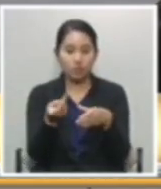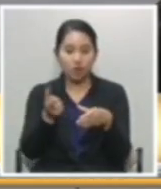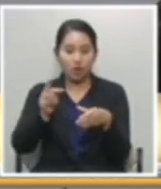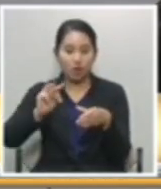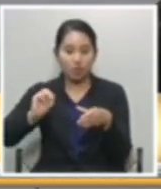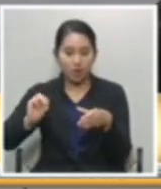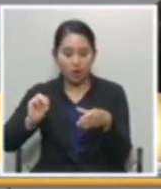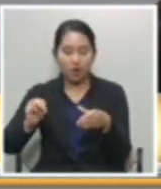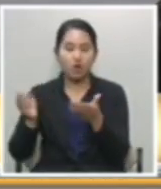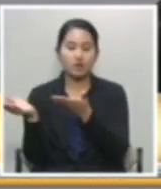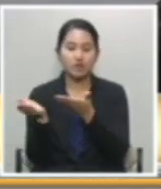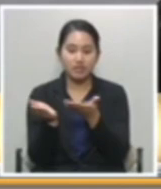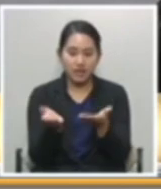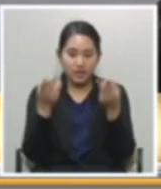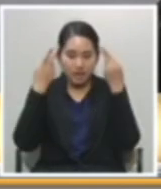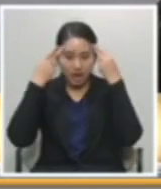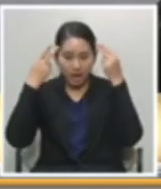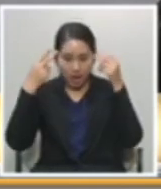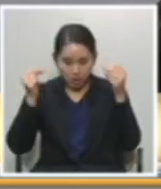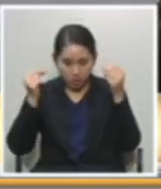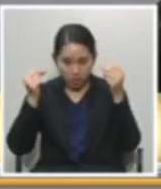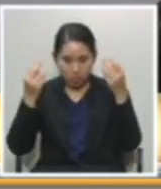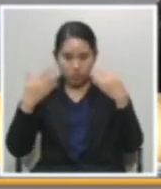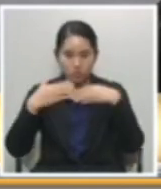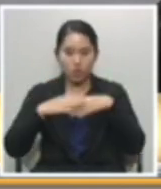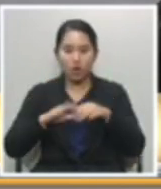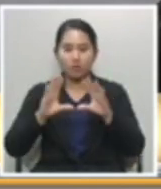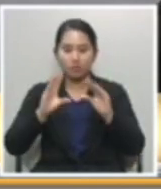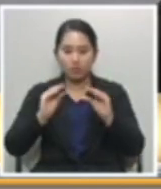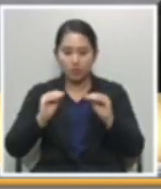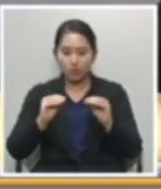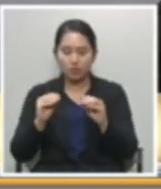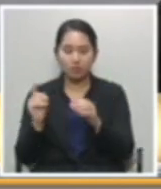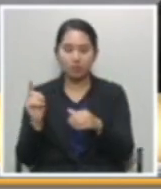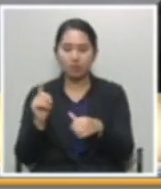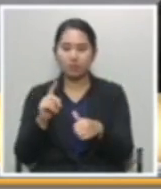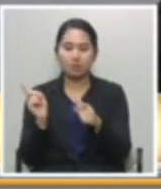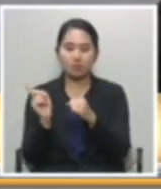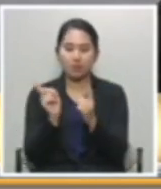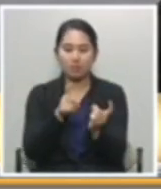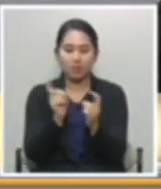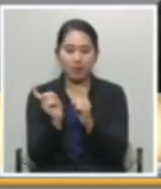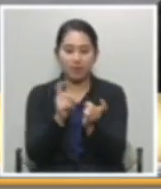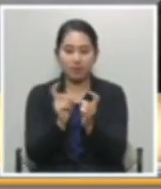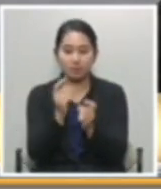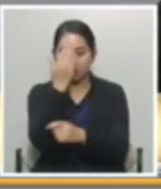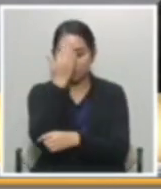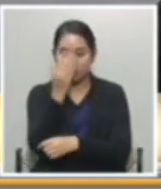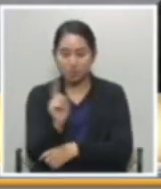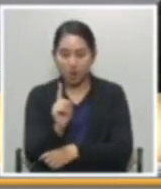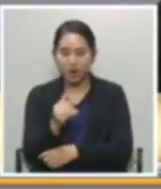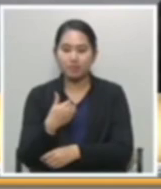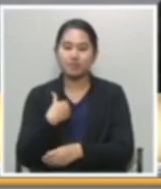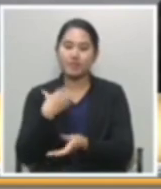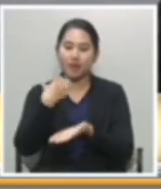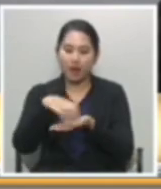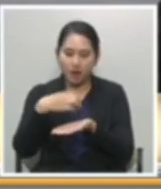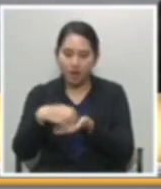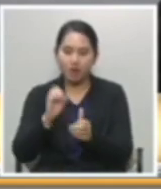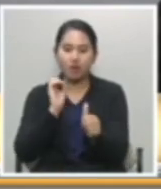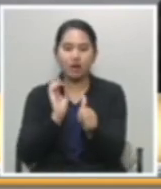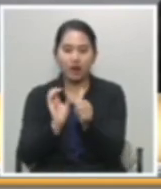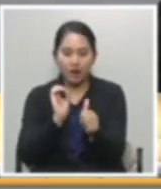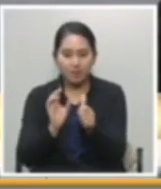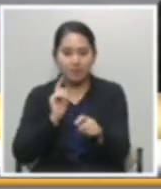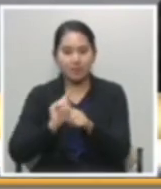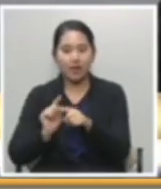เชิญท่านนายกนะมาซักถามเพื่ออะไรเพื่อให้ข้อเสนอแนะข้อแนะนำต่างๆให้ท่าน